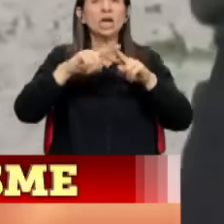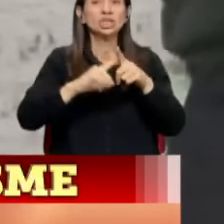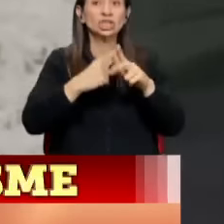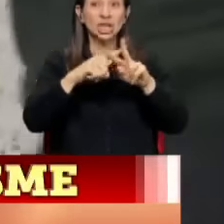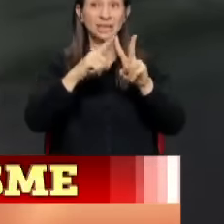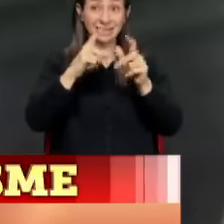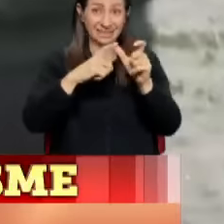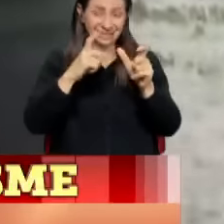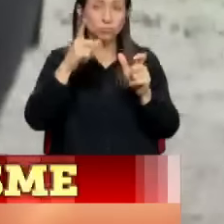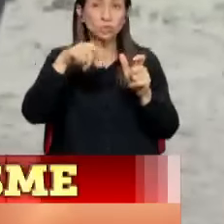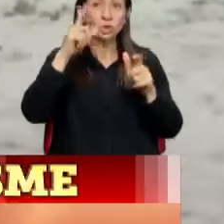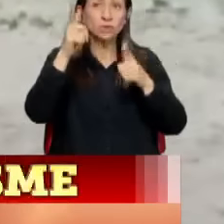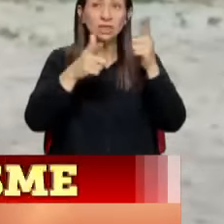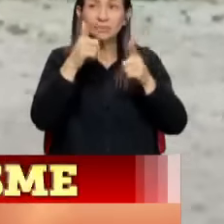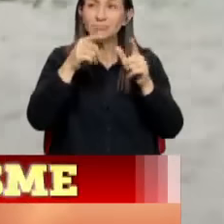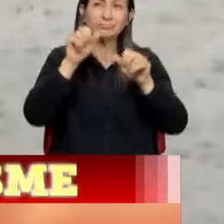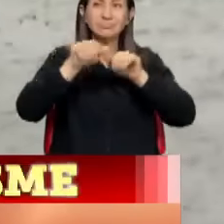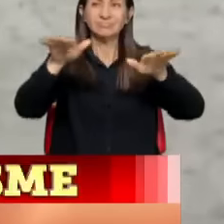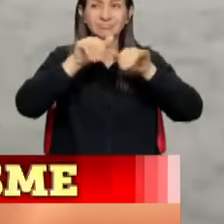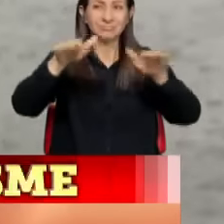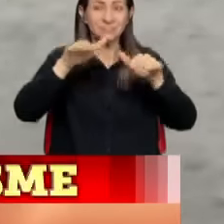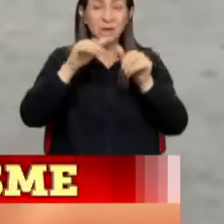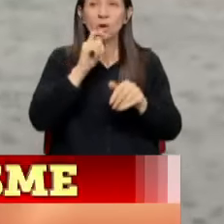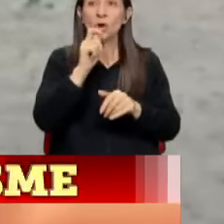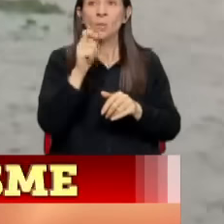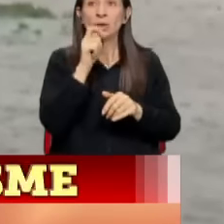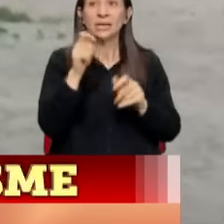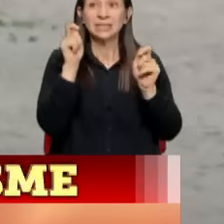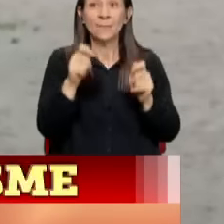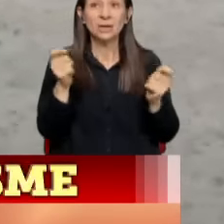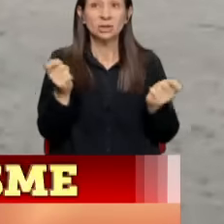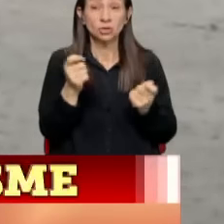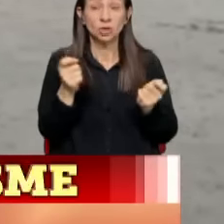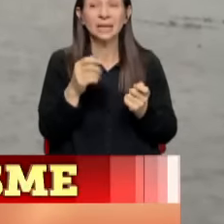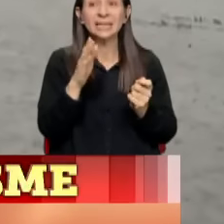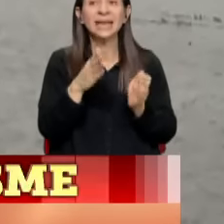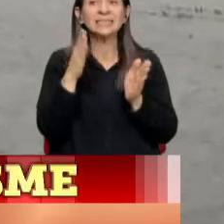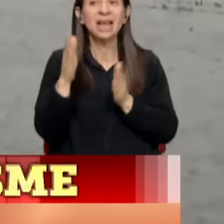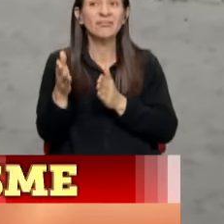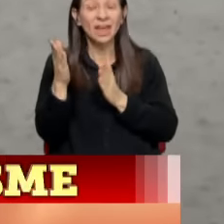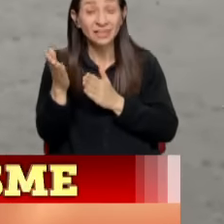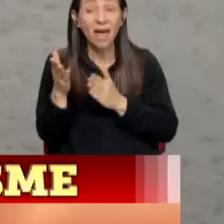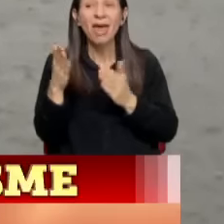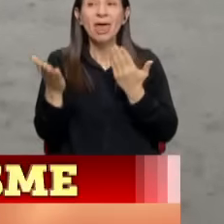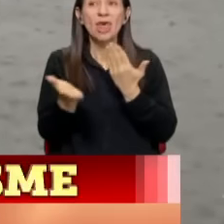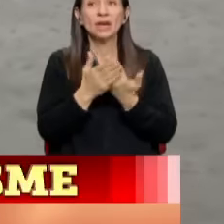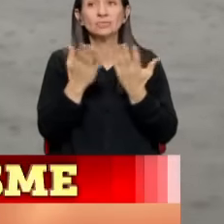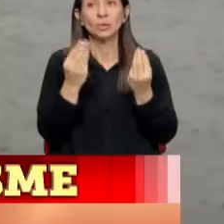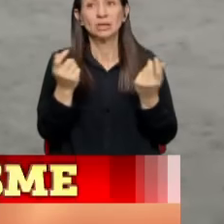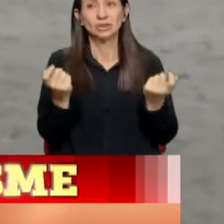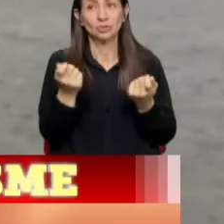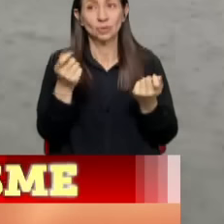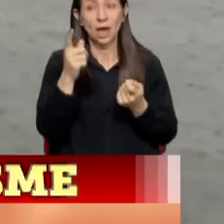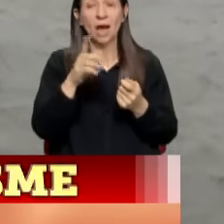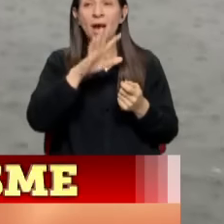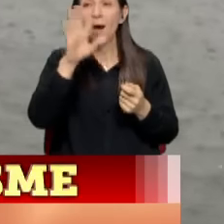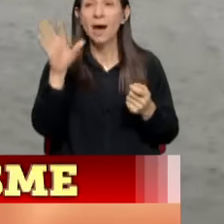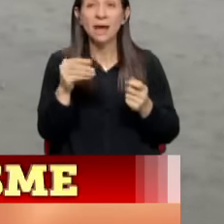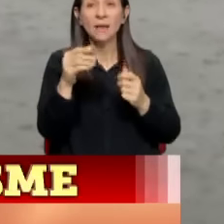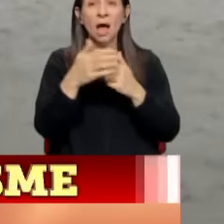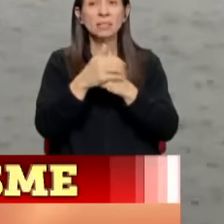bu görüntüleri geçen arkadaşlarımız bir yandan da röportaj yapmaya çalışıyorlar. Diğer taraftan da yardımcı olmaya çalışıyorlar. Her